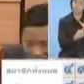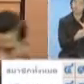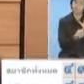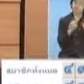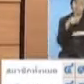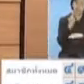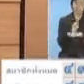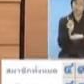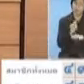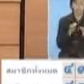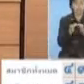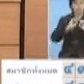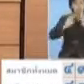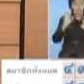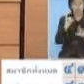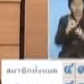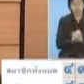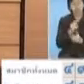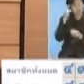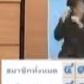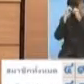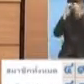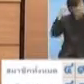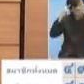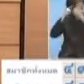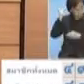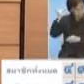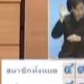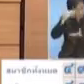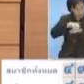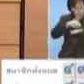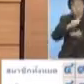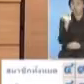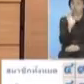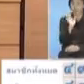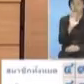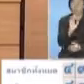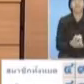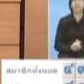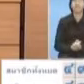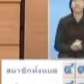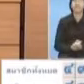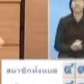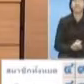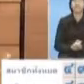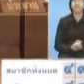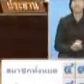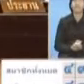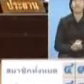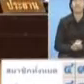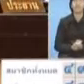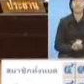ในเรื่องที่ยังไม่มีการชี้ชัดในเรื่องที่เป็นจินตนาการแล้วนำมาอภิปรายเนี่ยไม่ได้นะครับท่านประธาน คืออย่างนี้นะ